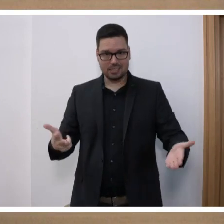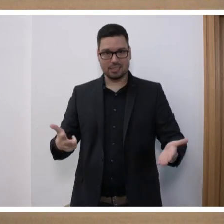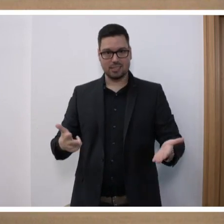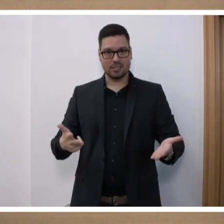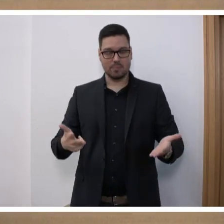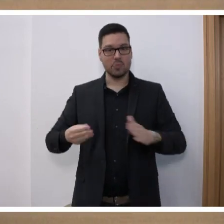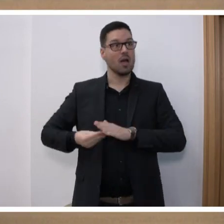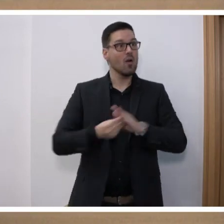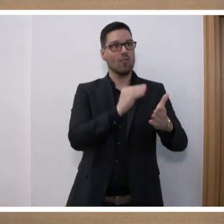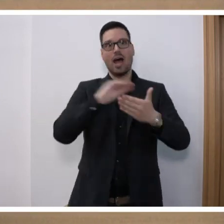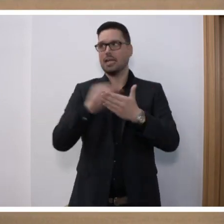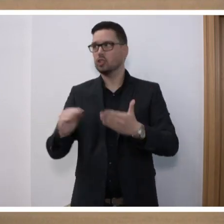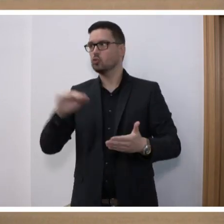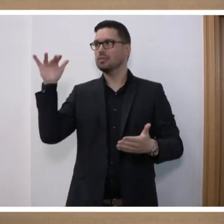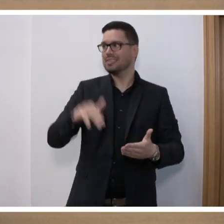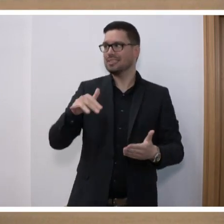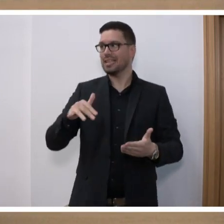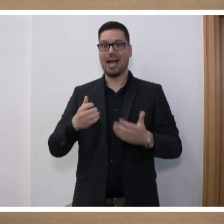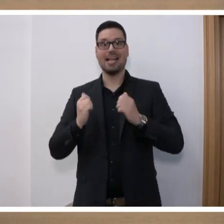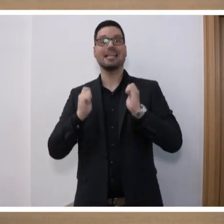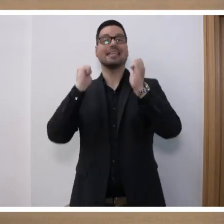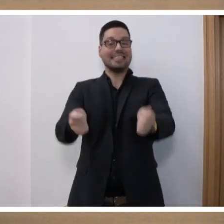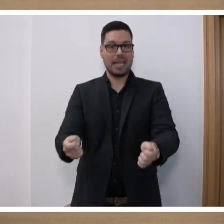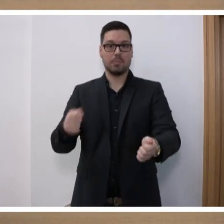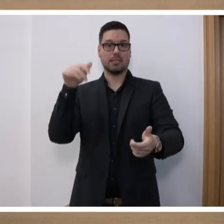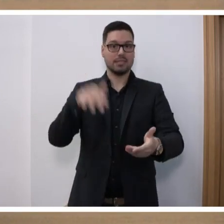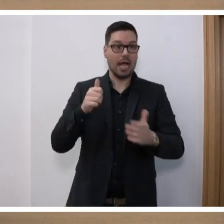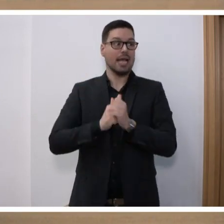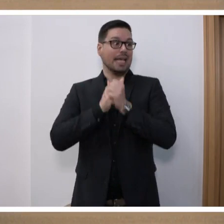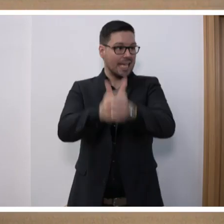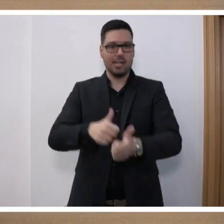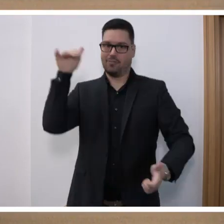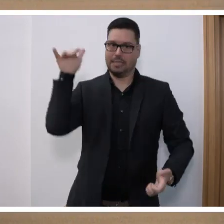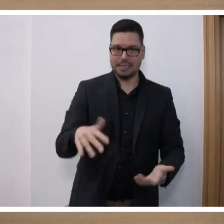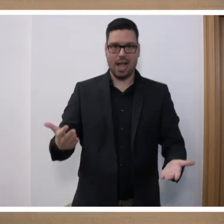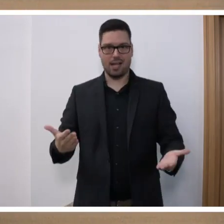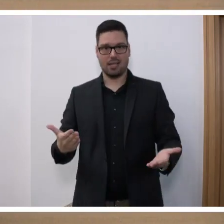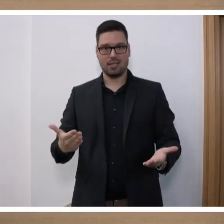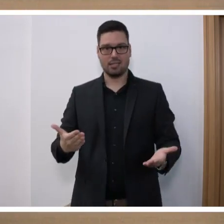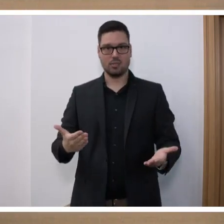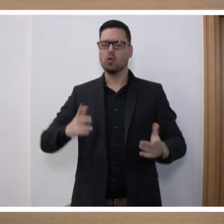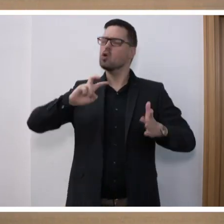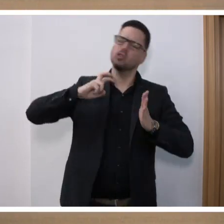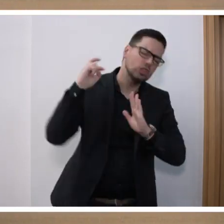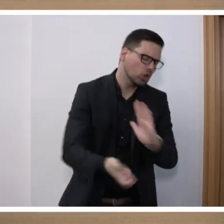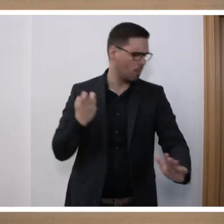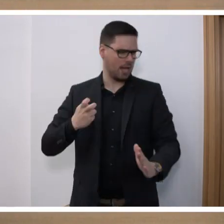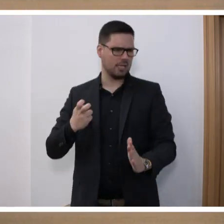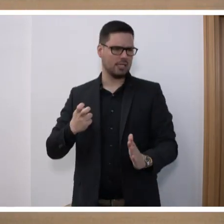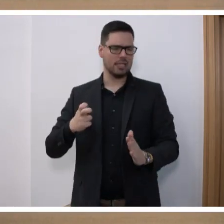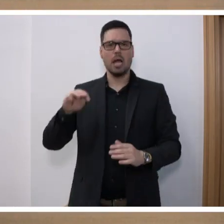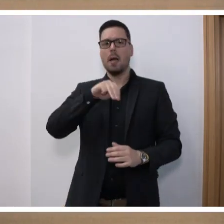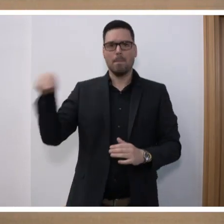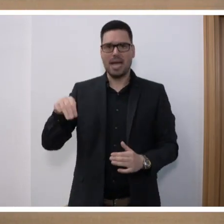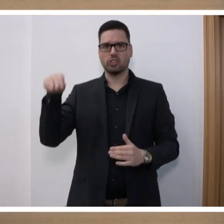den Förderschulen die Möglichkeit geben, diese adäquate Hilfestellung zu leisten. Und ich kann nur nochmals sagen, Märschingen